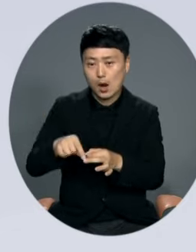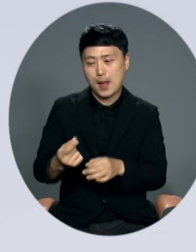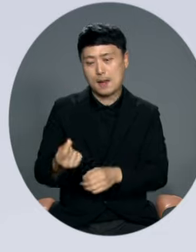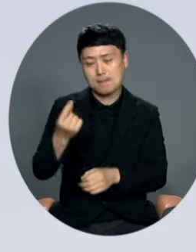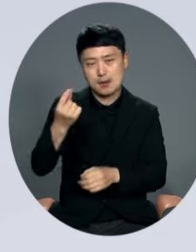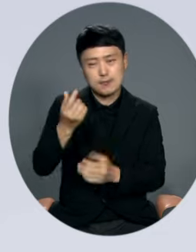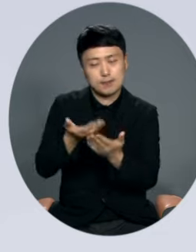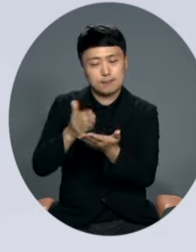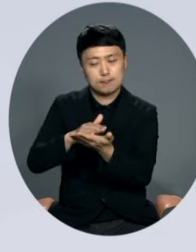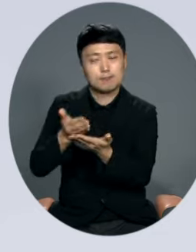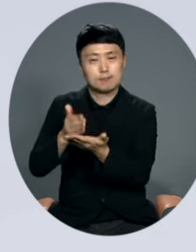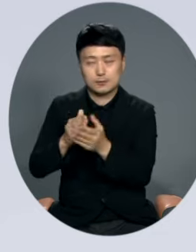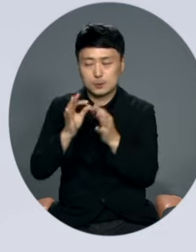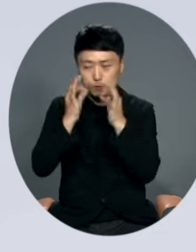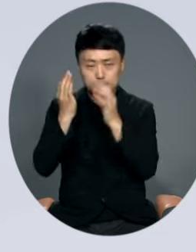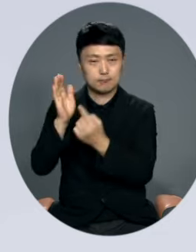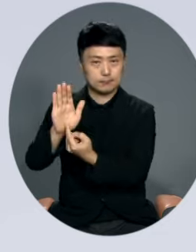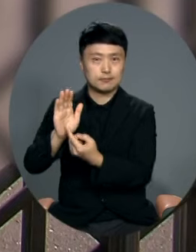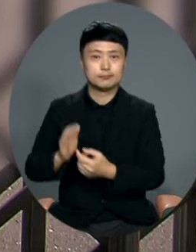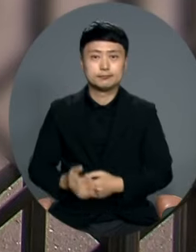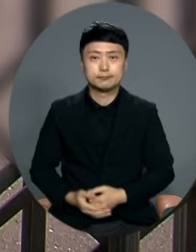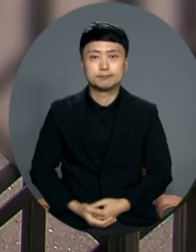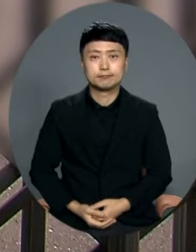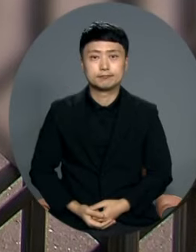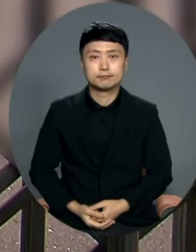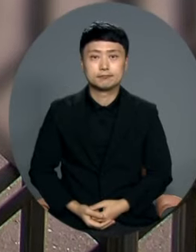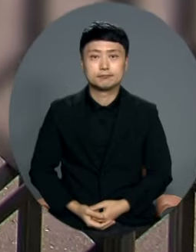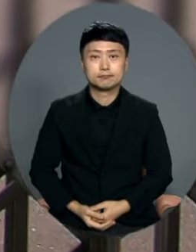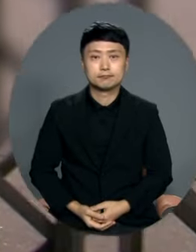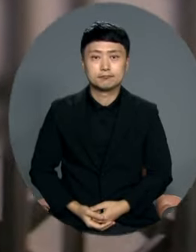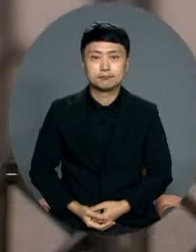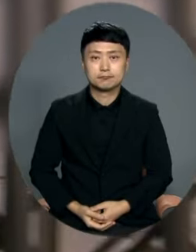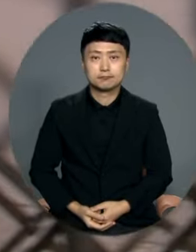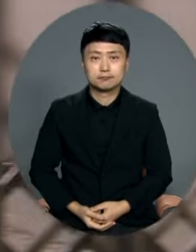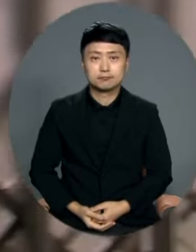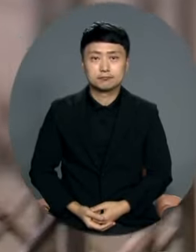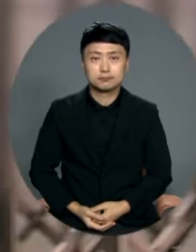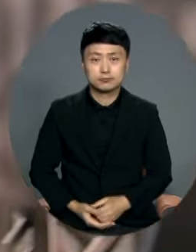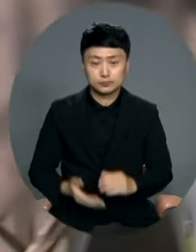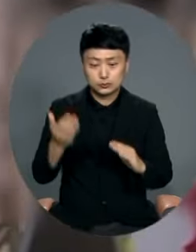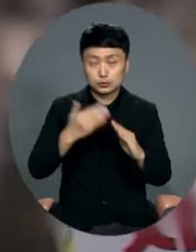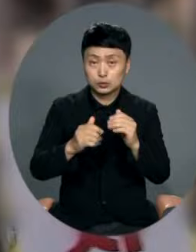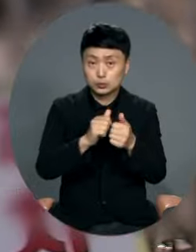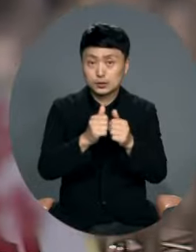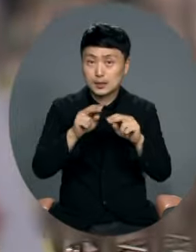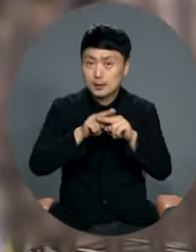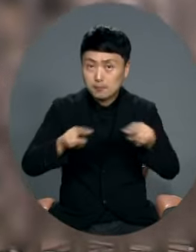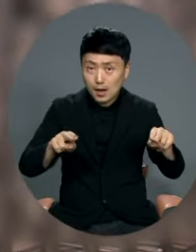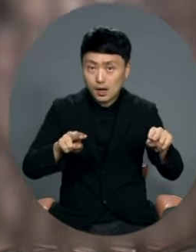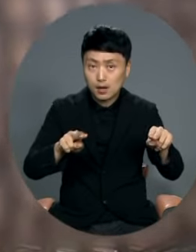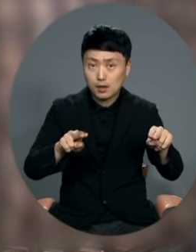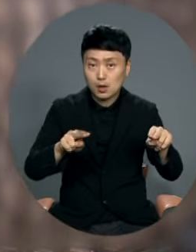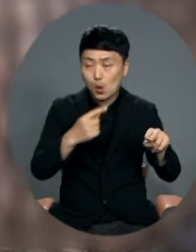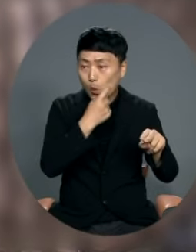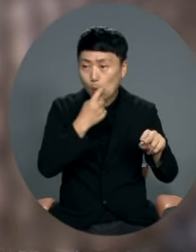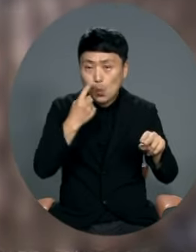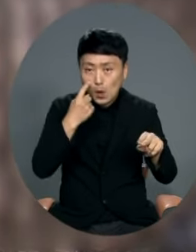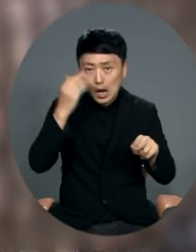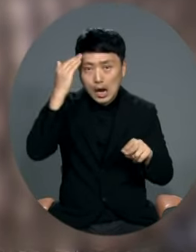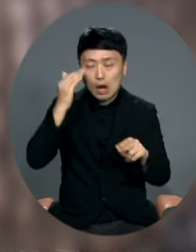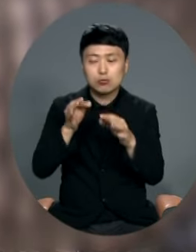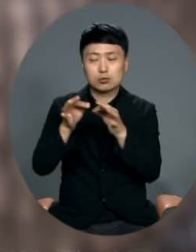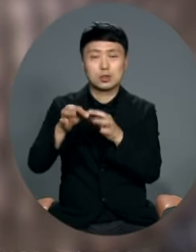거래가 재개되도록 하겠다고도 했습니다. 상장 폐지 여부를 결정할 한국거래소